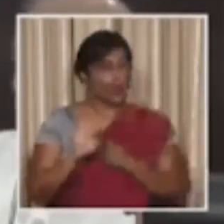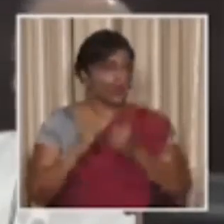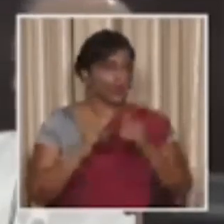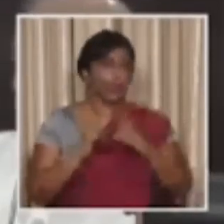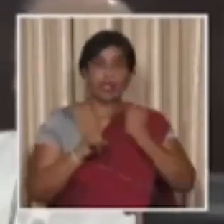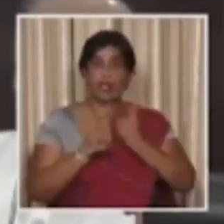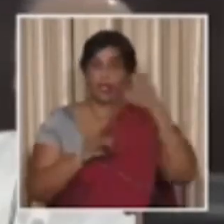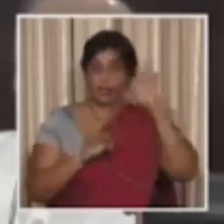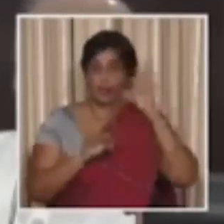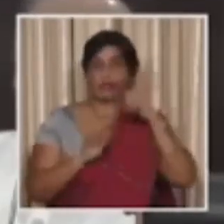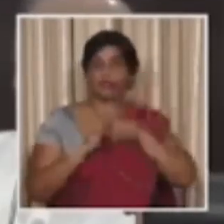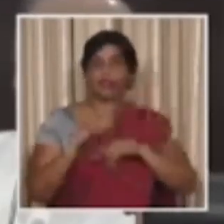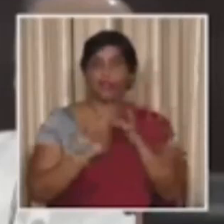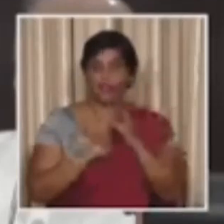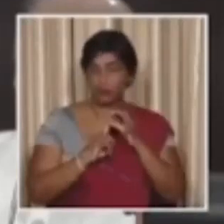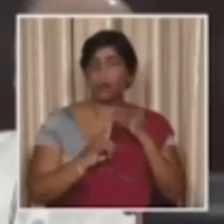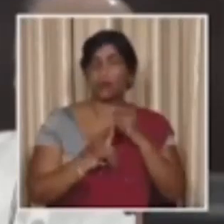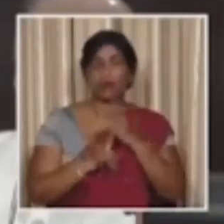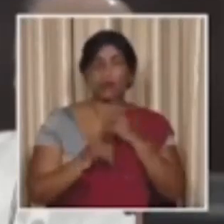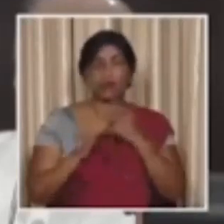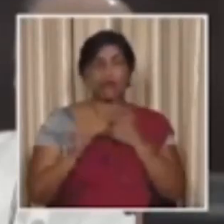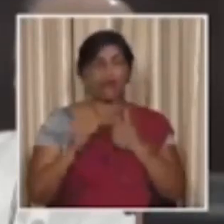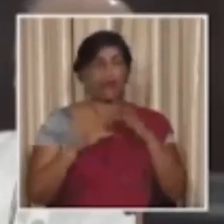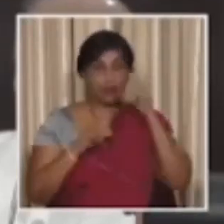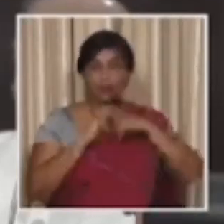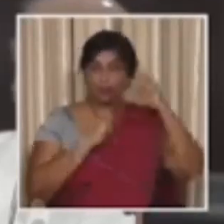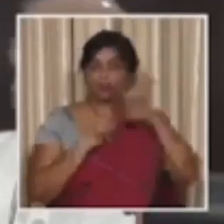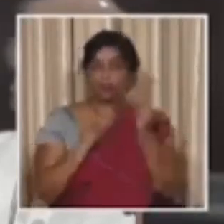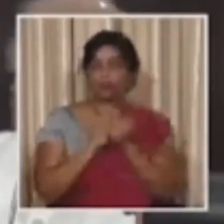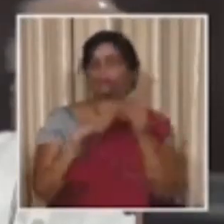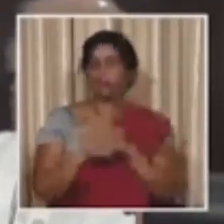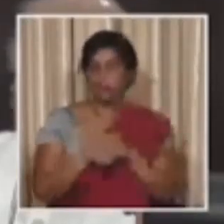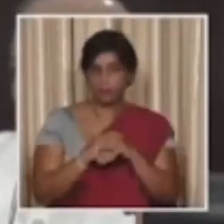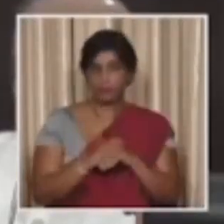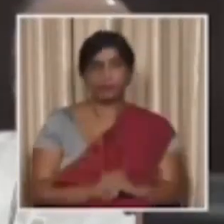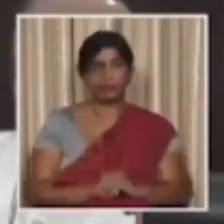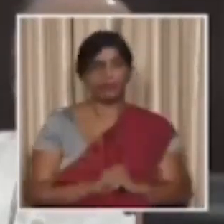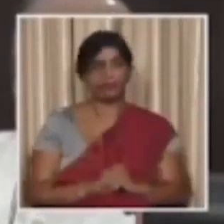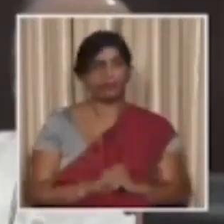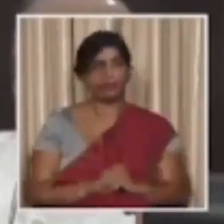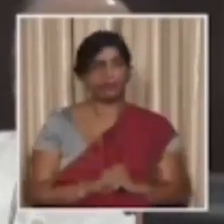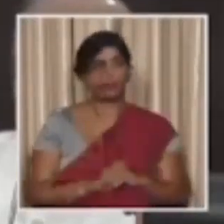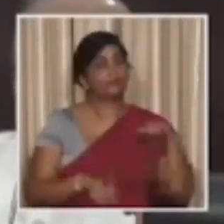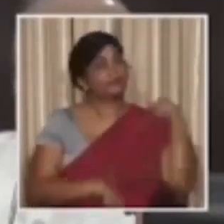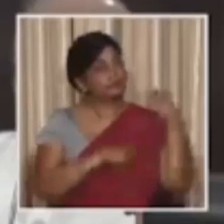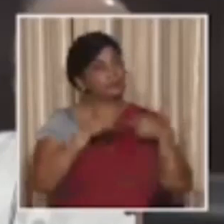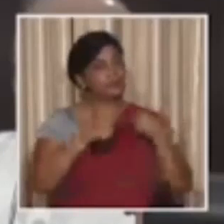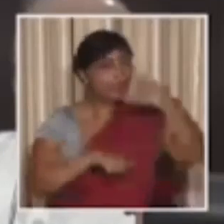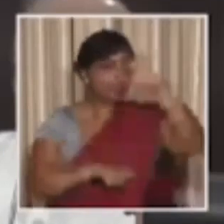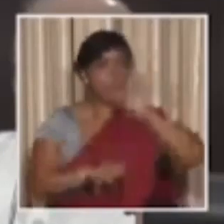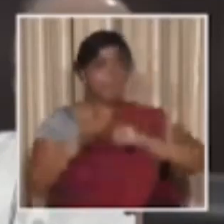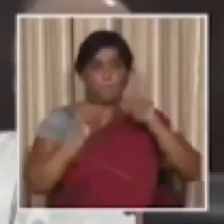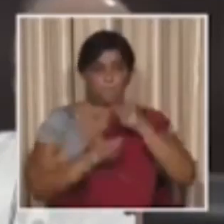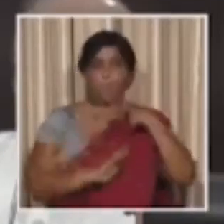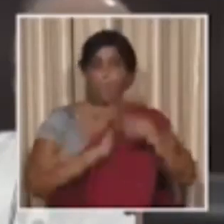සිට කැලණිය සීයුජාද්දනපුරා රජරට විශ්වවිද්‍යාලද එම වැඩපිළිවෙලට ඇතුළත් කරනවා පාරම්පරික වෙදකම